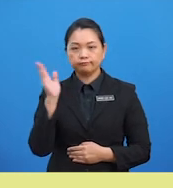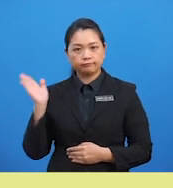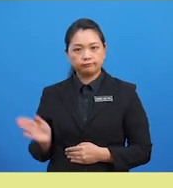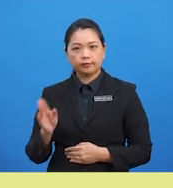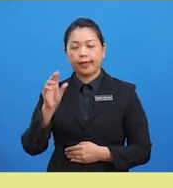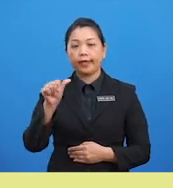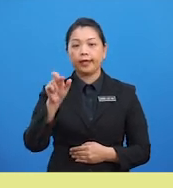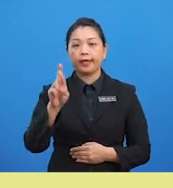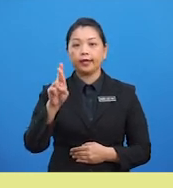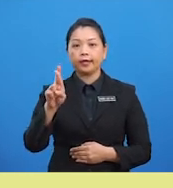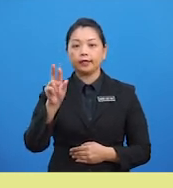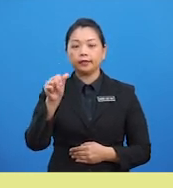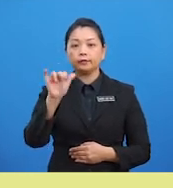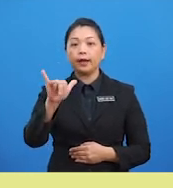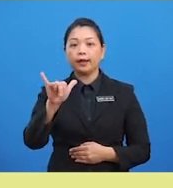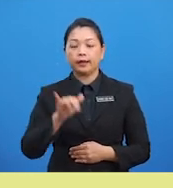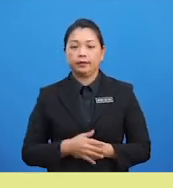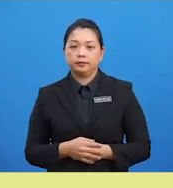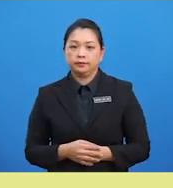terakhir, array.